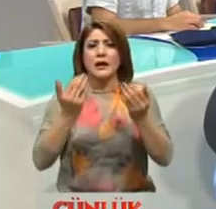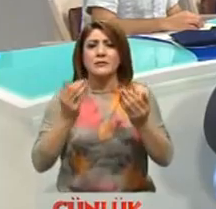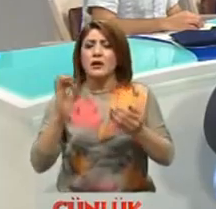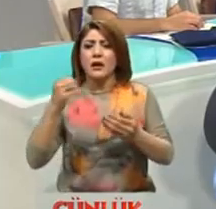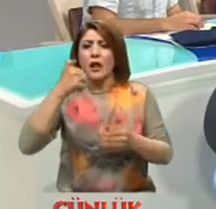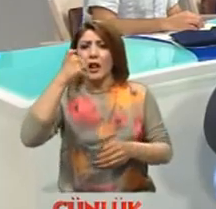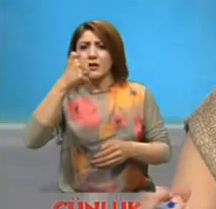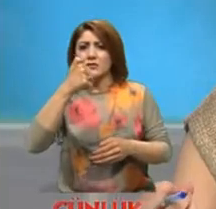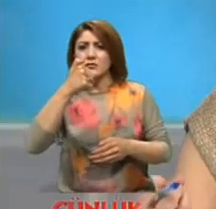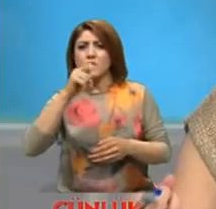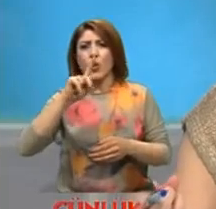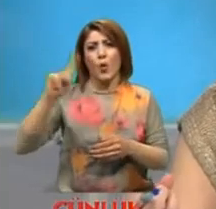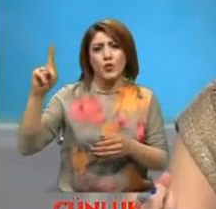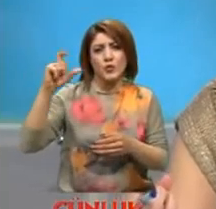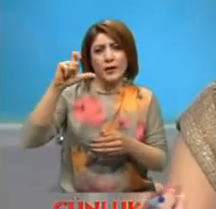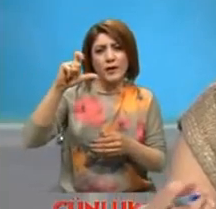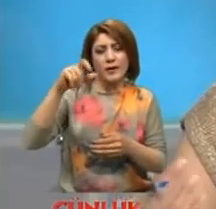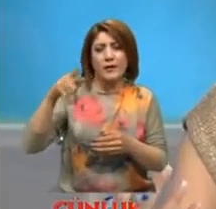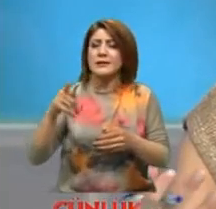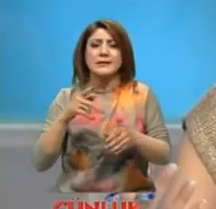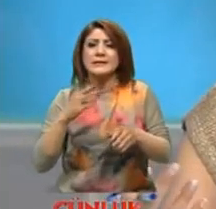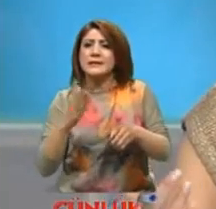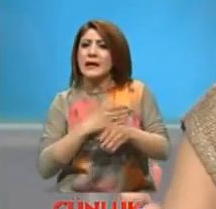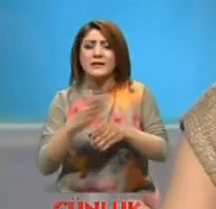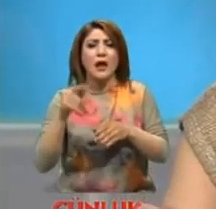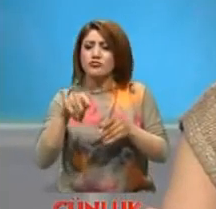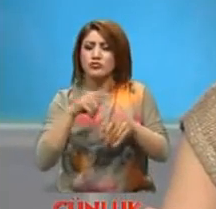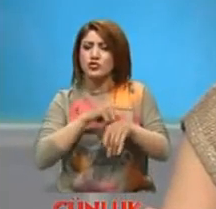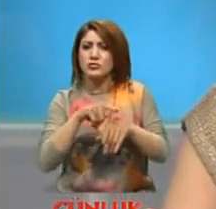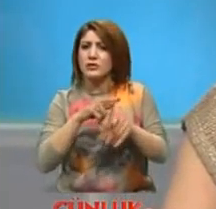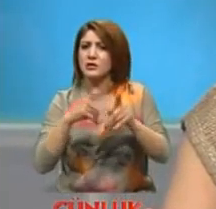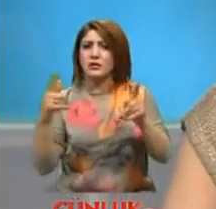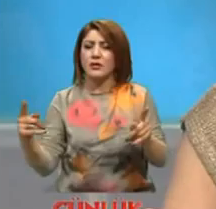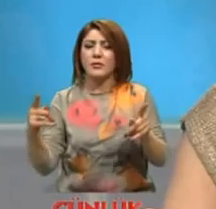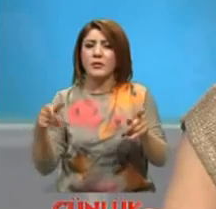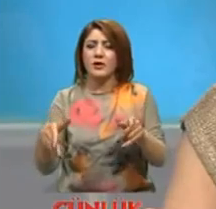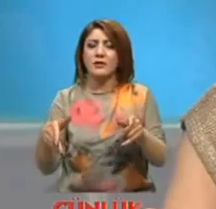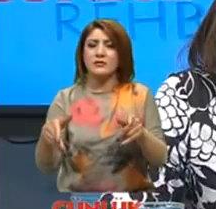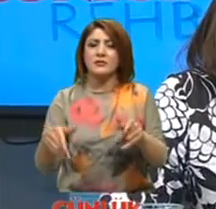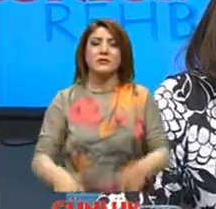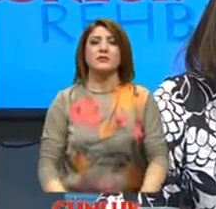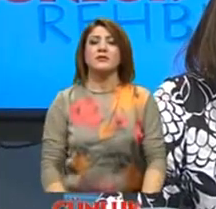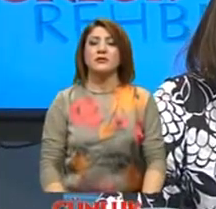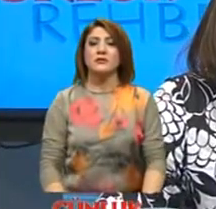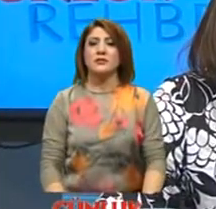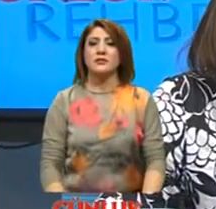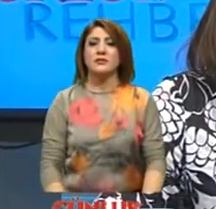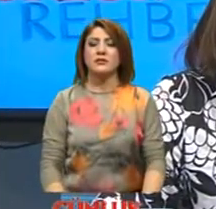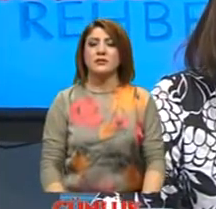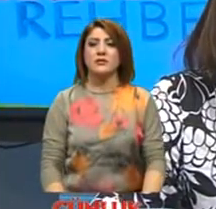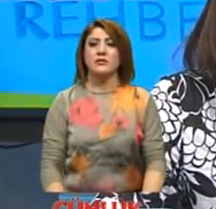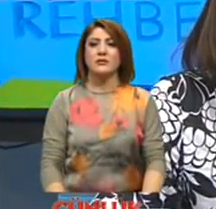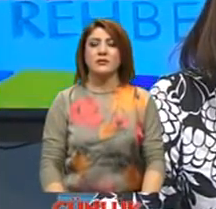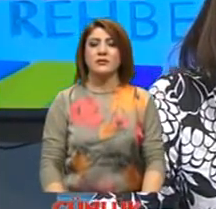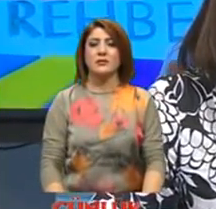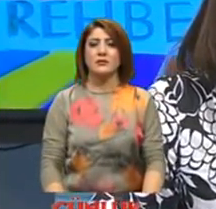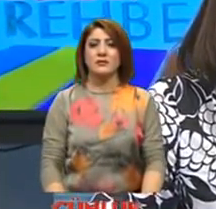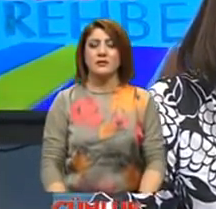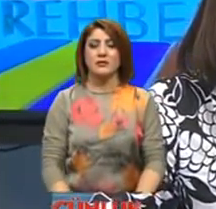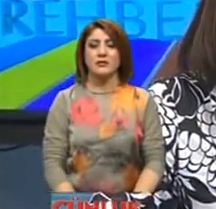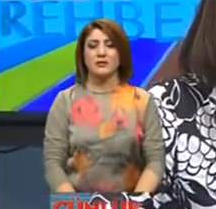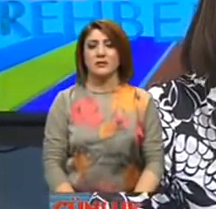galiba 6 ve 10 aylık bebekler değil mi? Neden bu dönem? Evet. They are very young. And we know that